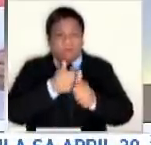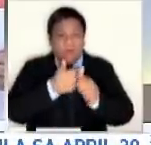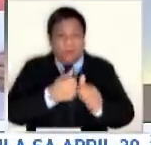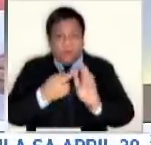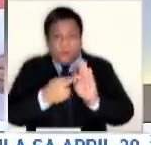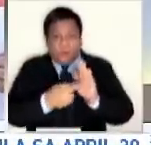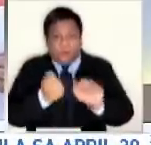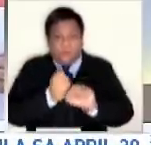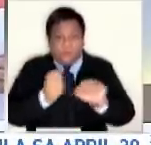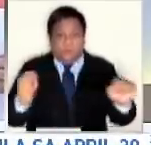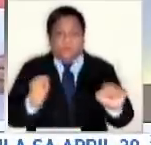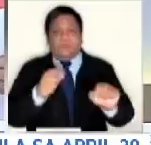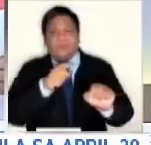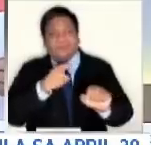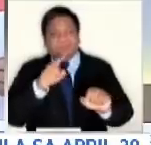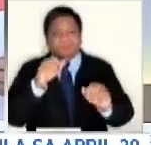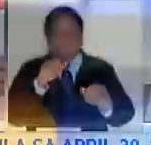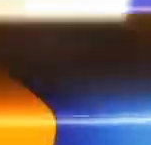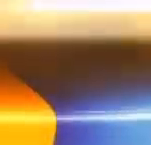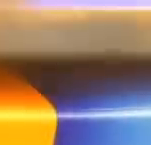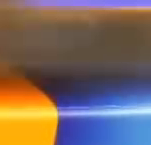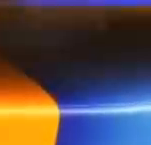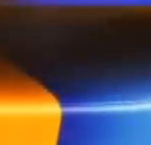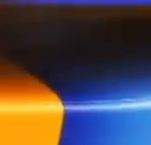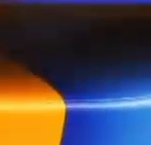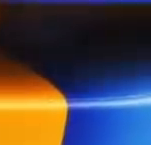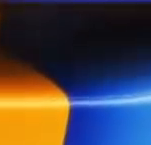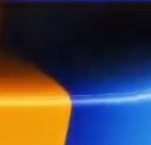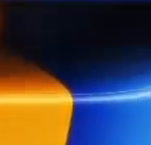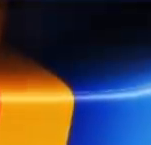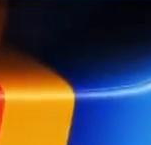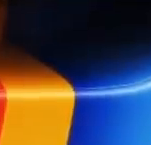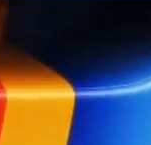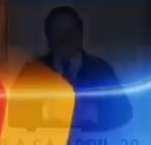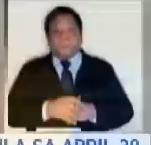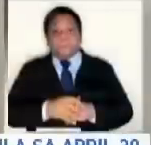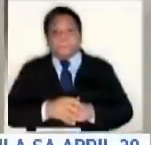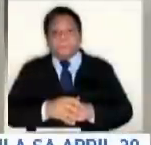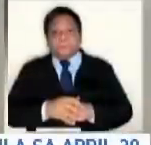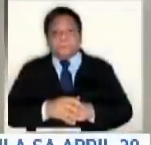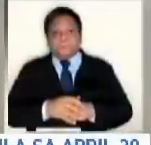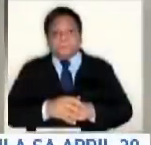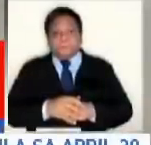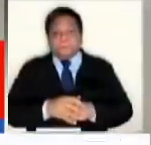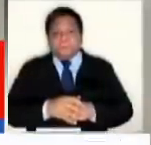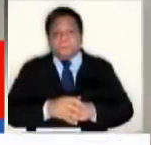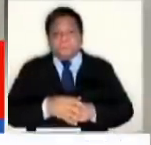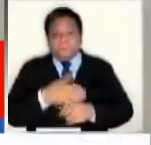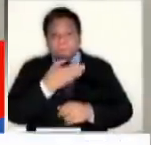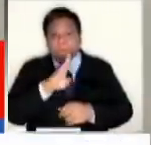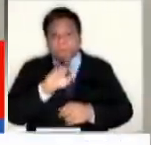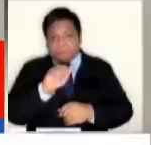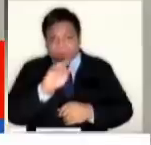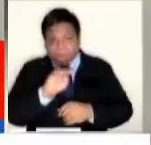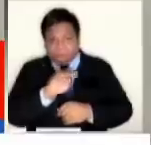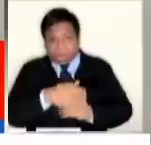trapiko. Live mula sa Bulacan, may unang balita si Bam Alegre. Bam, good morning.